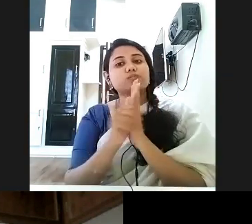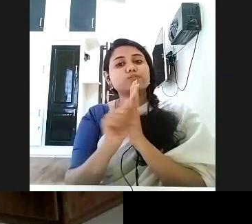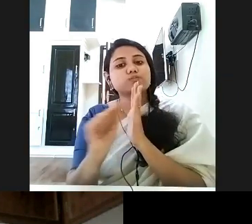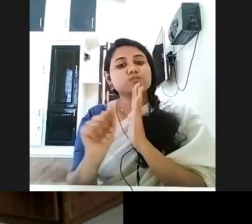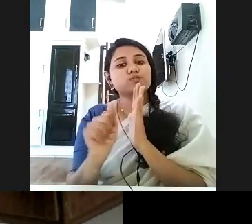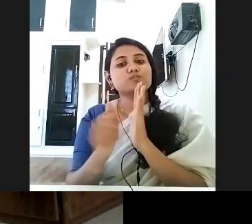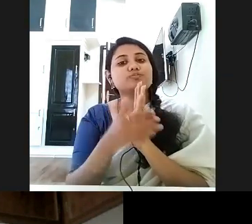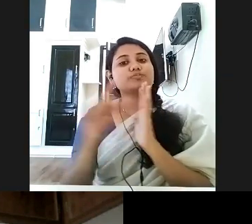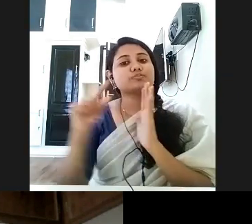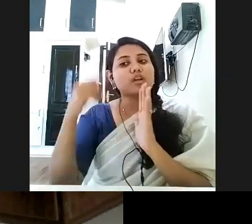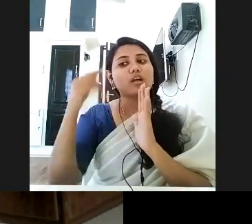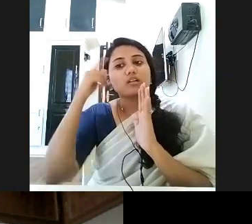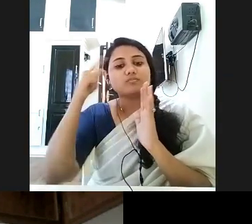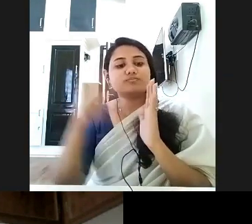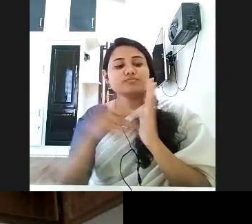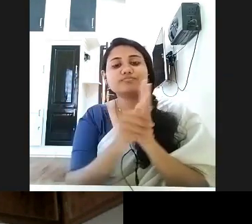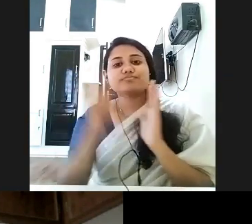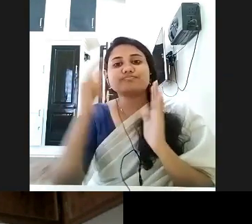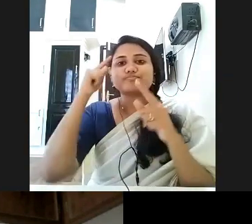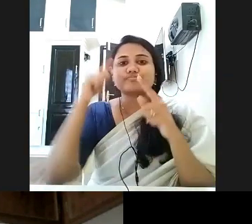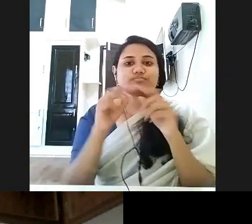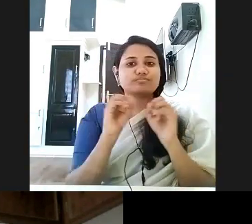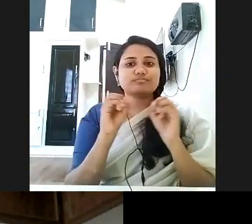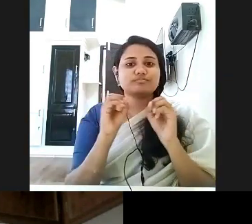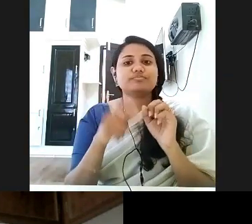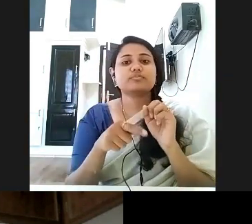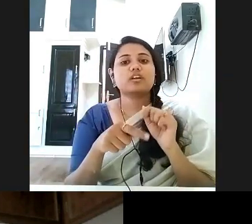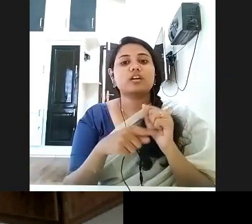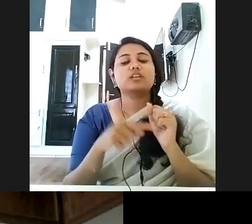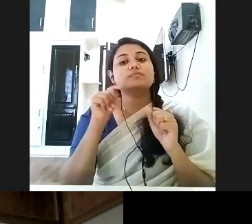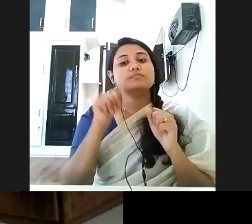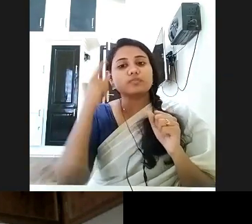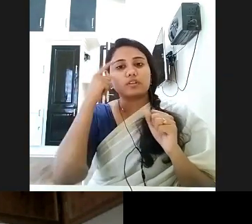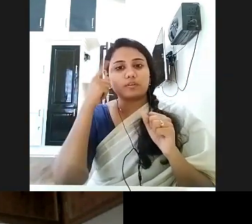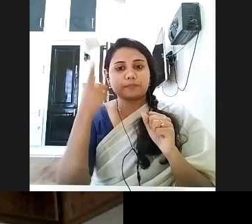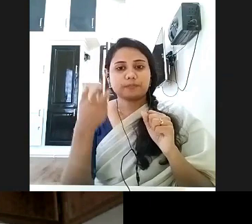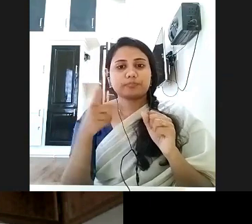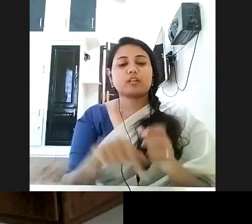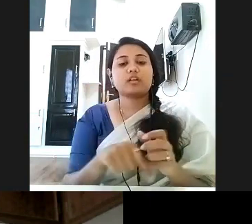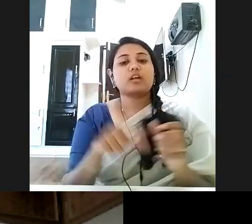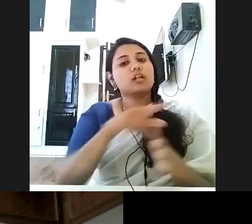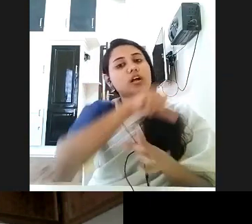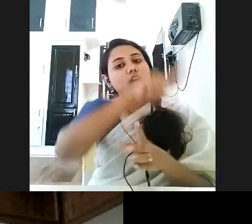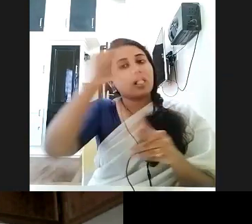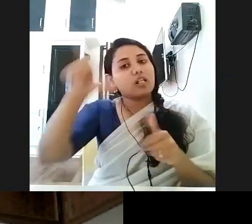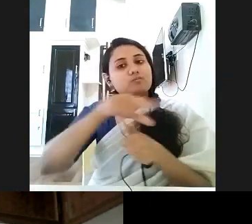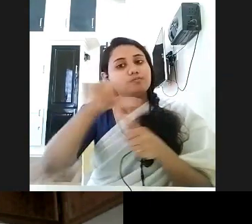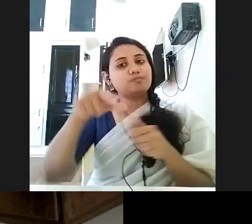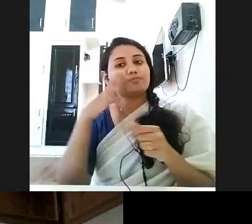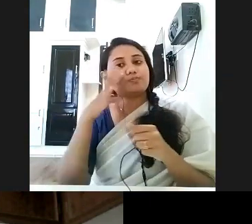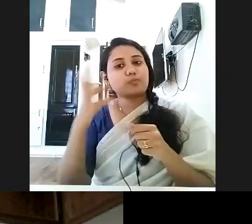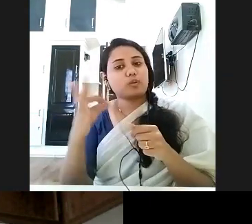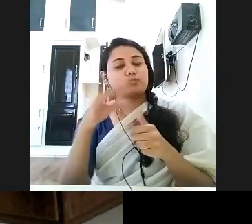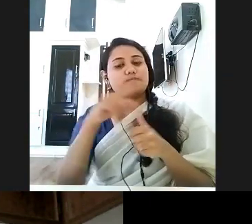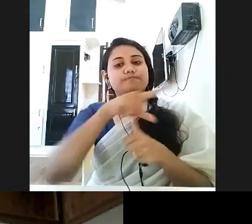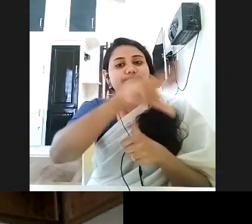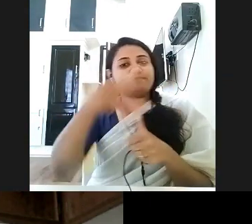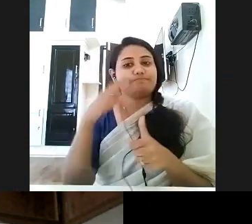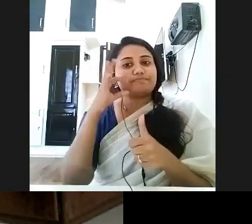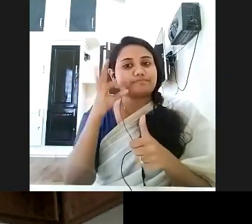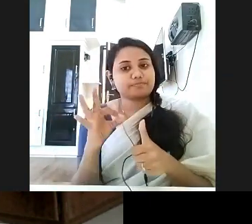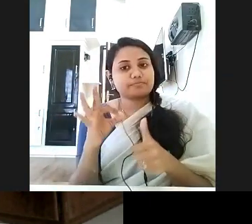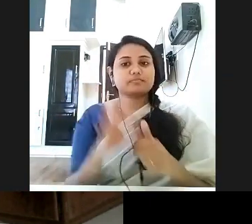മച്ച് അബൌട്ട് ഇറ്റ്. സോ ദിസ് ഇസ് ദ പ്രാക്ടിക്കൽ സിറ്റുവേഷൻ. അപ്പൊ അതുകൊണ്ട് അതെല്ലാം നമുക്ക് ഇവിടെ പ്രധാനമാണെന്നൊന്ന് മാത്രം എനിക്ക് സ്ട്രെസ് ചെയ്യേണ്ടുള്ളൂ ഇവിടെ.